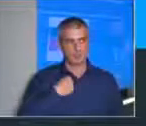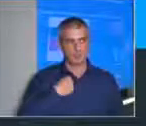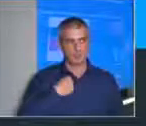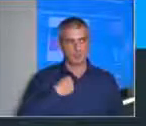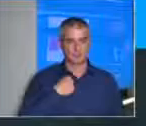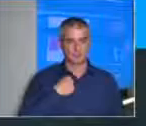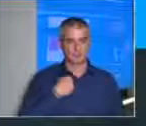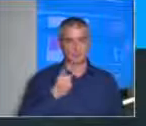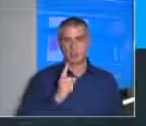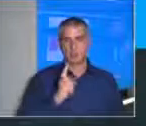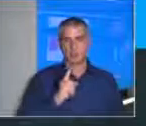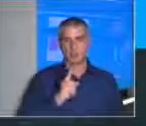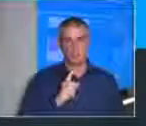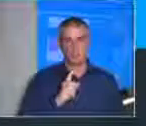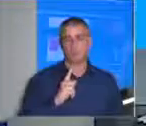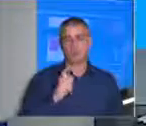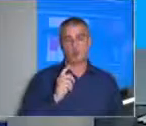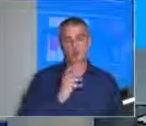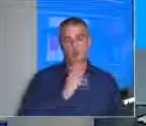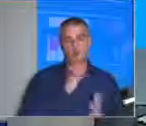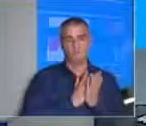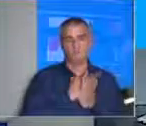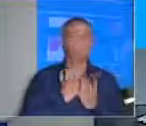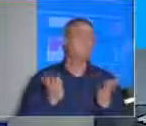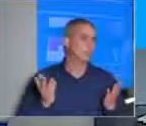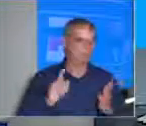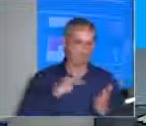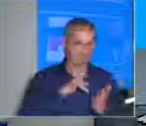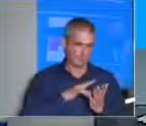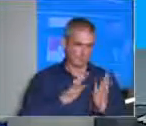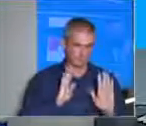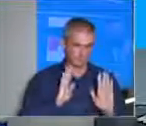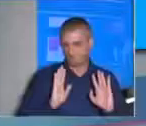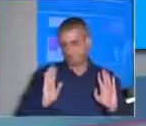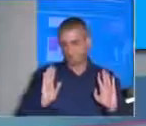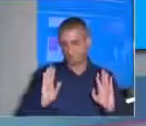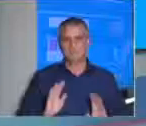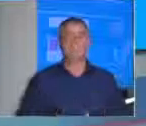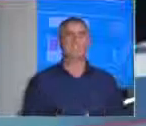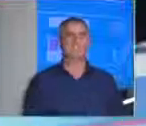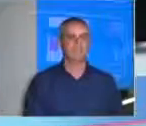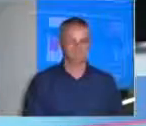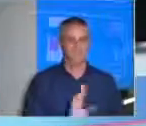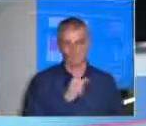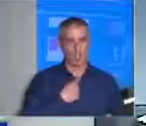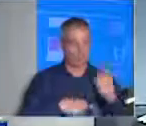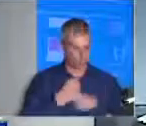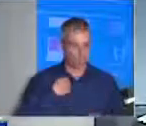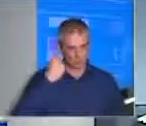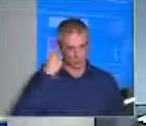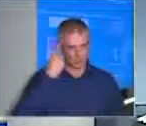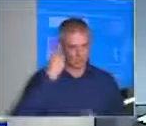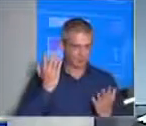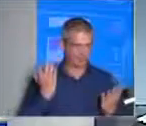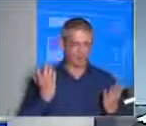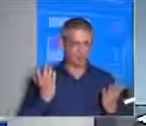שזה לא מה ממש... מה מפתיע. לא פייר. כן. אבל לא מפוזיציה, האמת, ממש... ממש לא. לא, לא. גם אם זה היה הפוך, אני חושב שזה